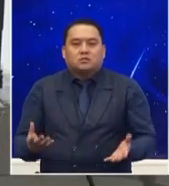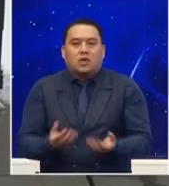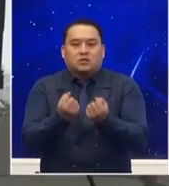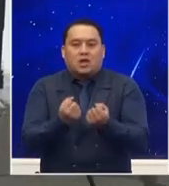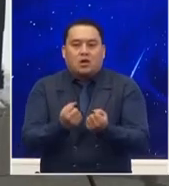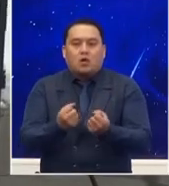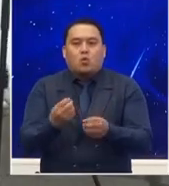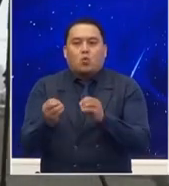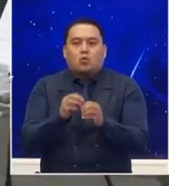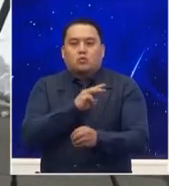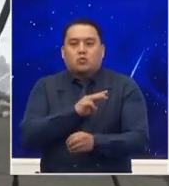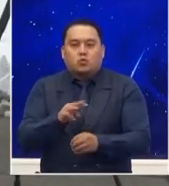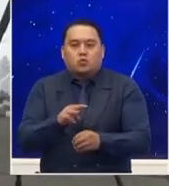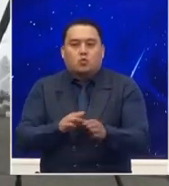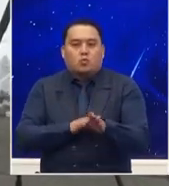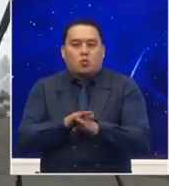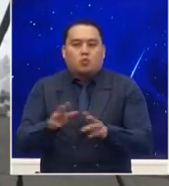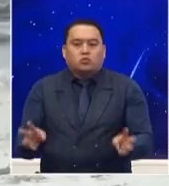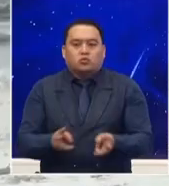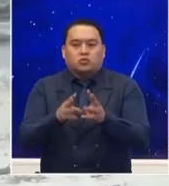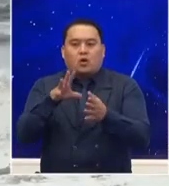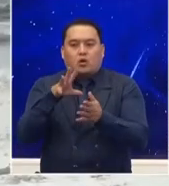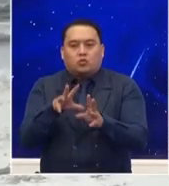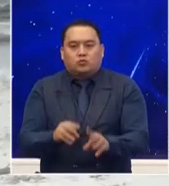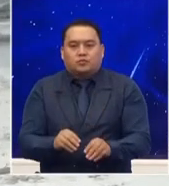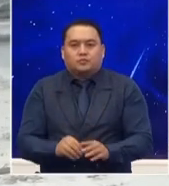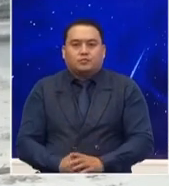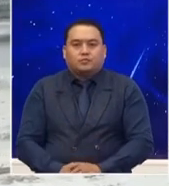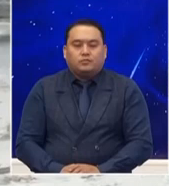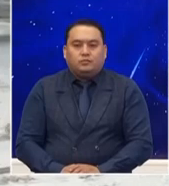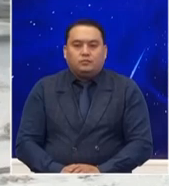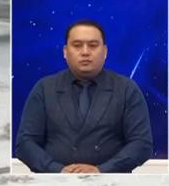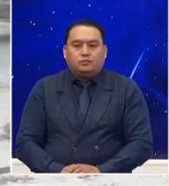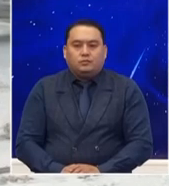қауіпті 10 минут ішінде толығымен жойды.